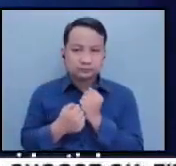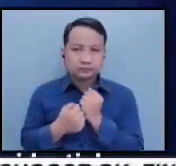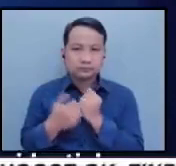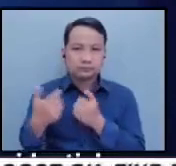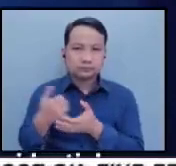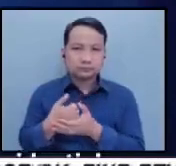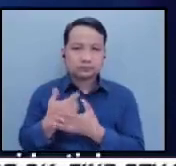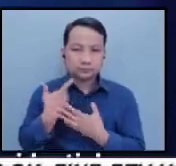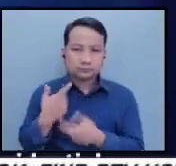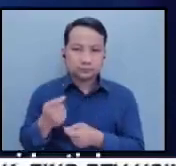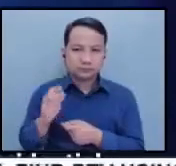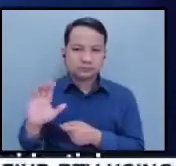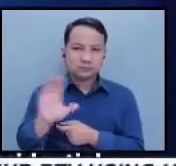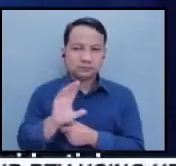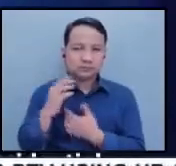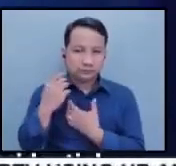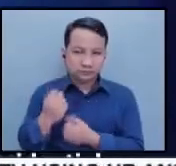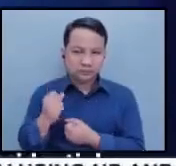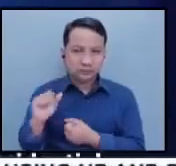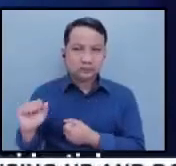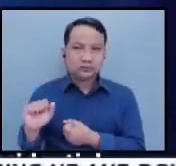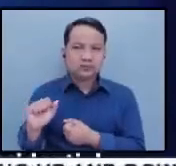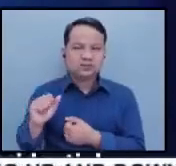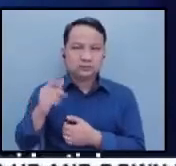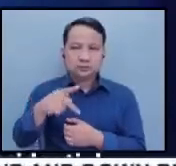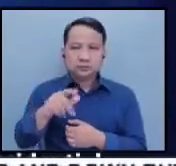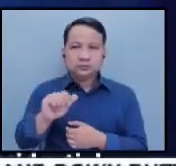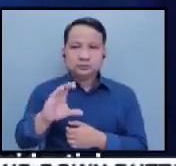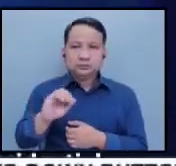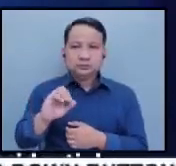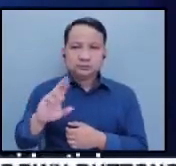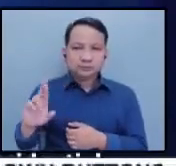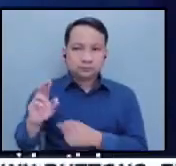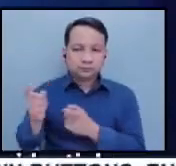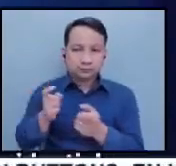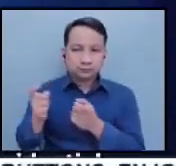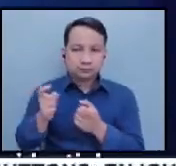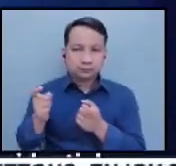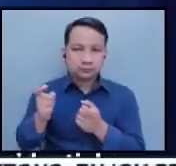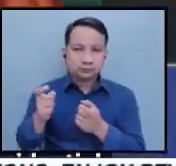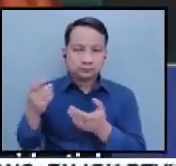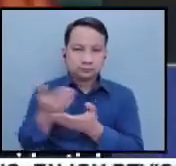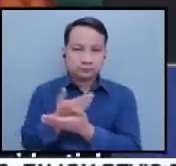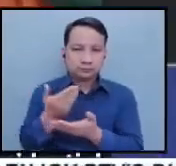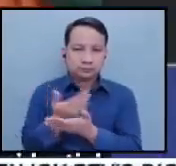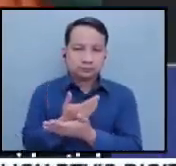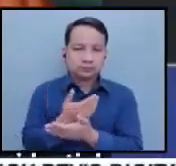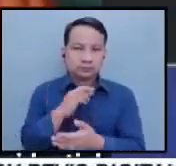po kami sa kakayahan ng PAGCOR to generate new revenues.